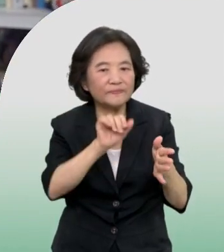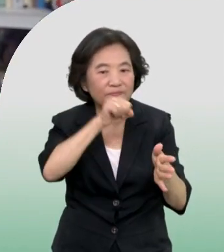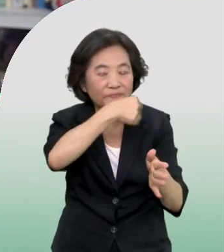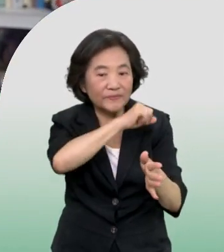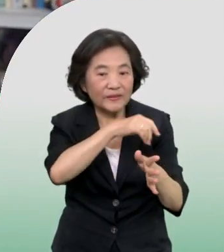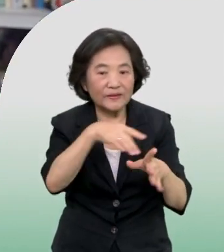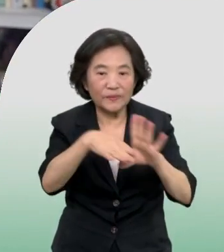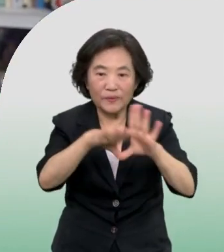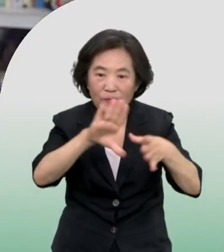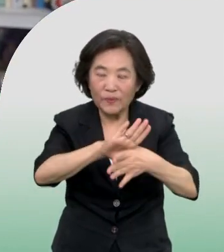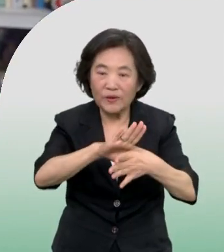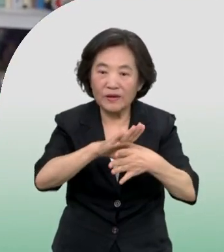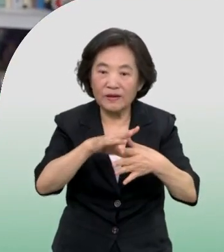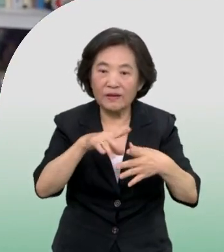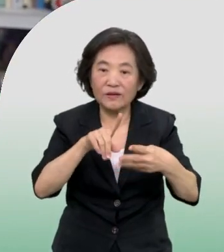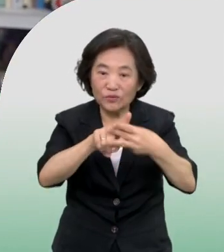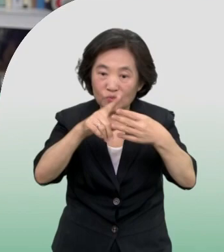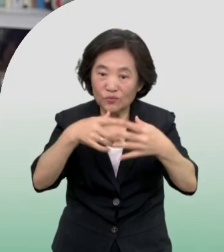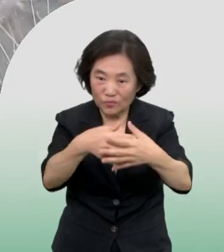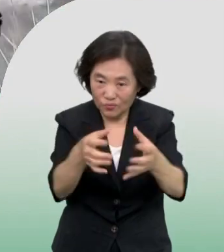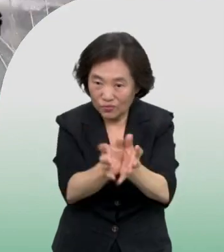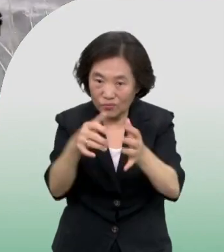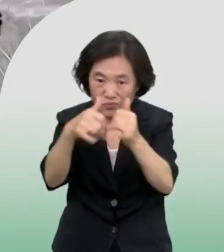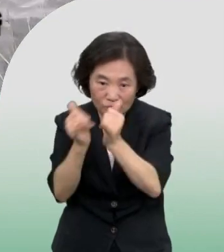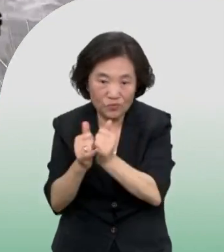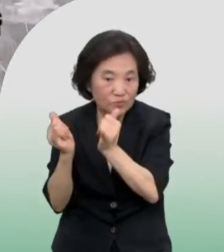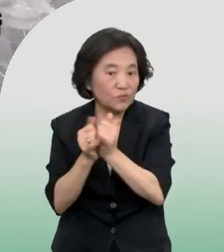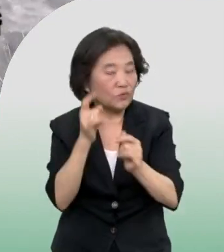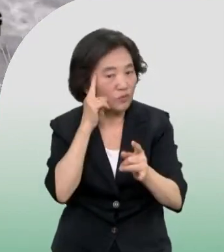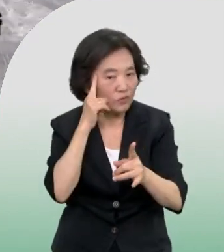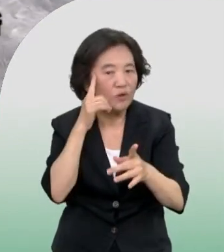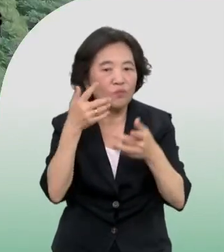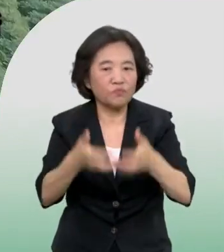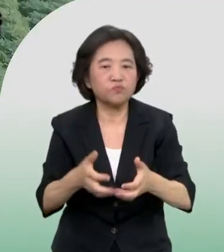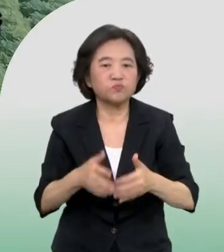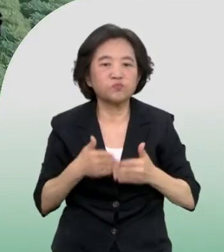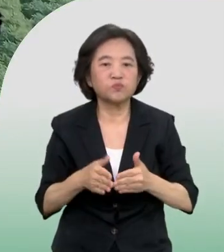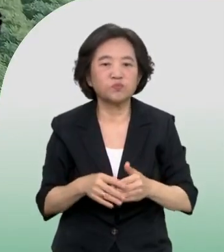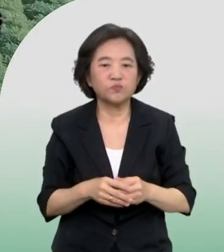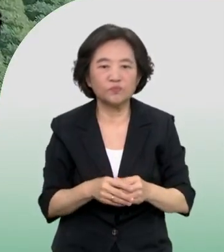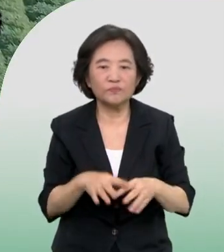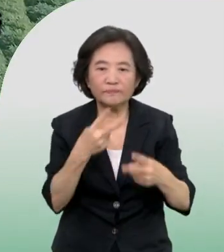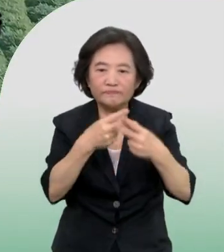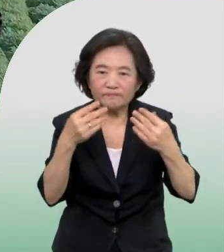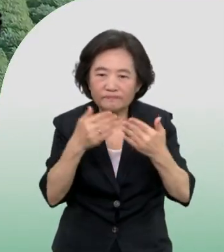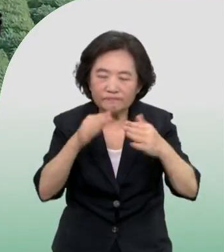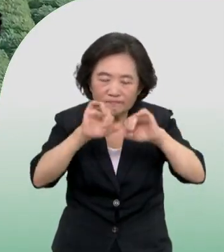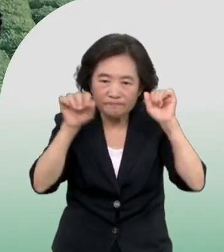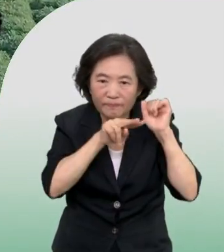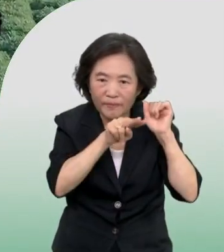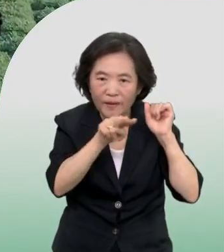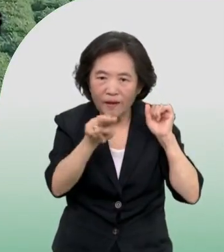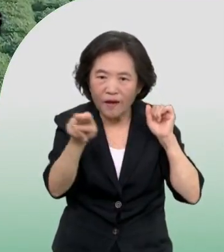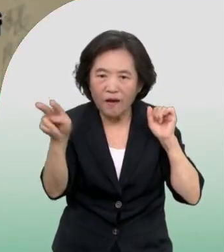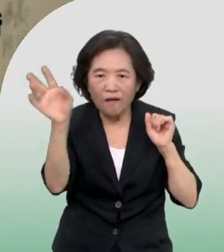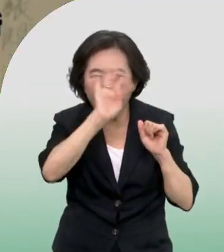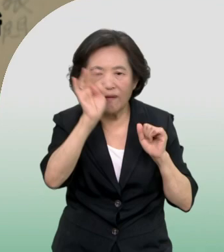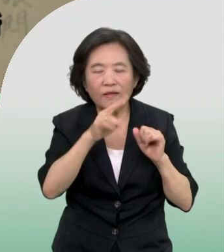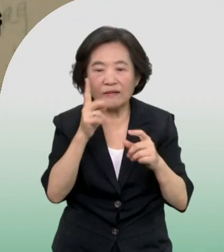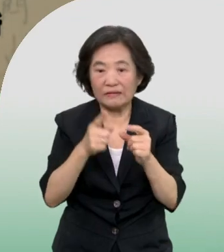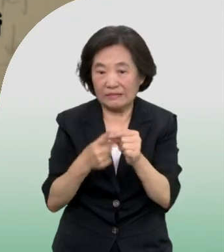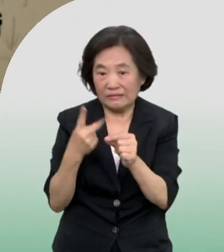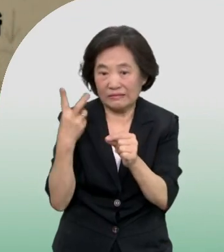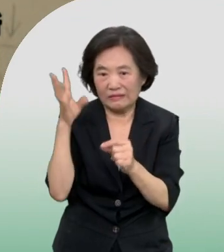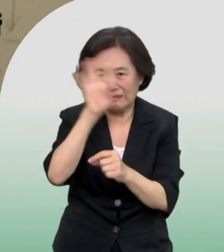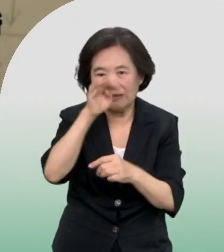有助于我们去认识台湾的多元族群文化。 听了五多个线索，以前客家的条例无疑，连六年来的